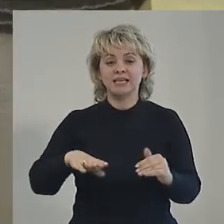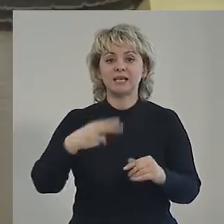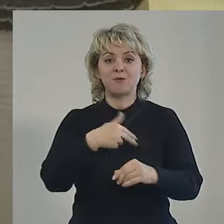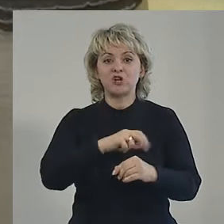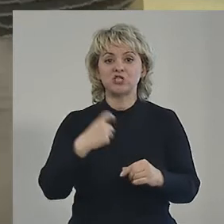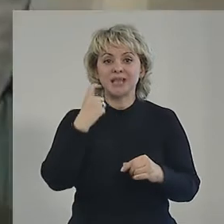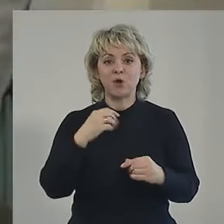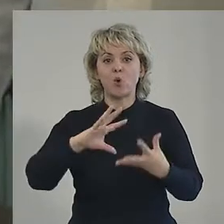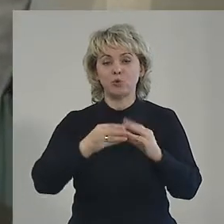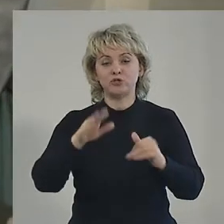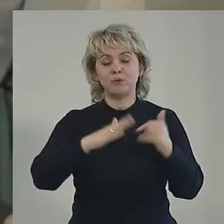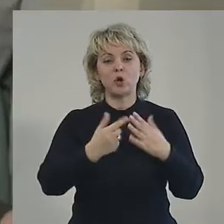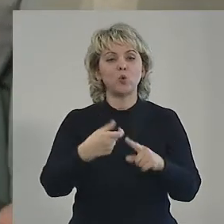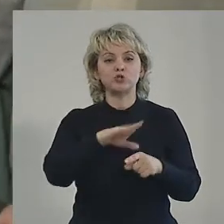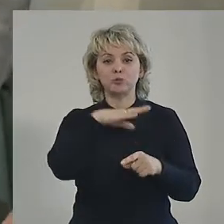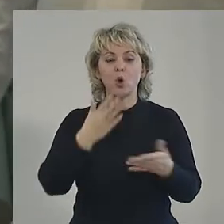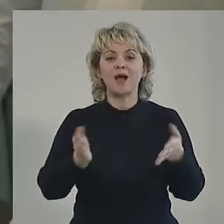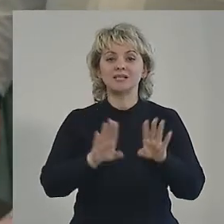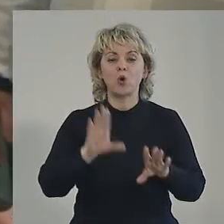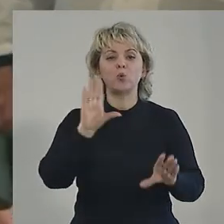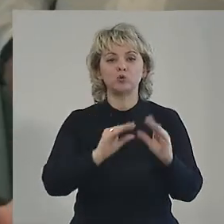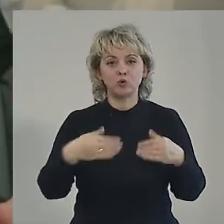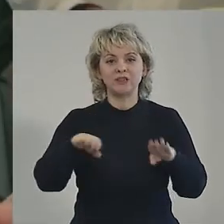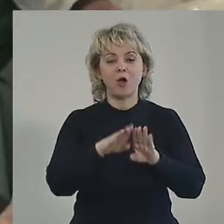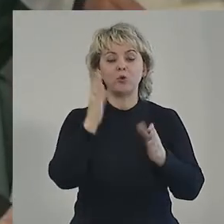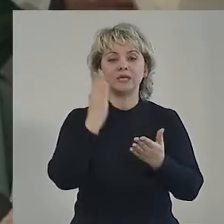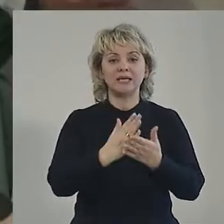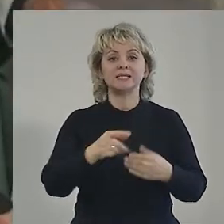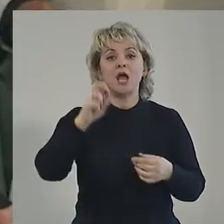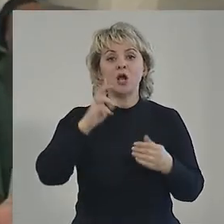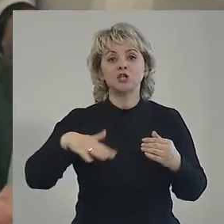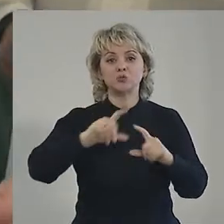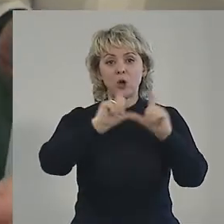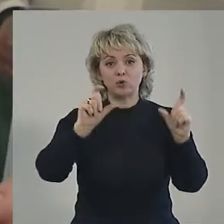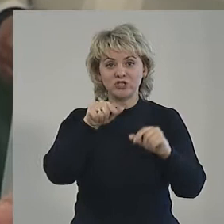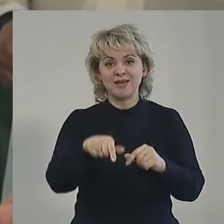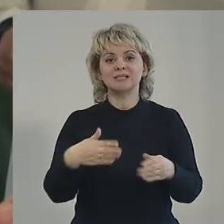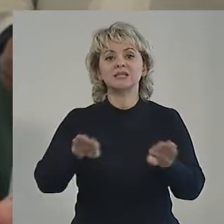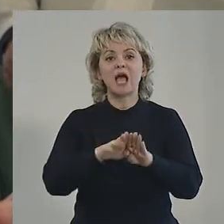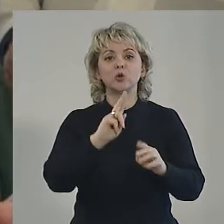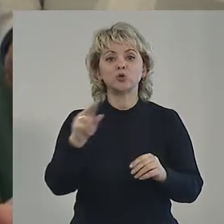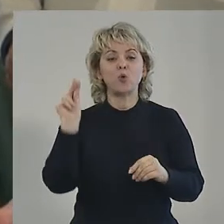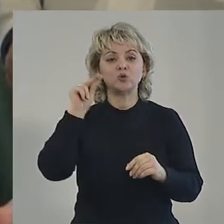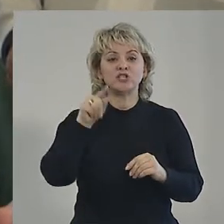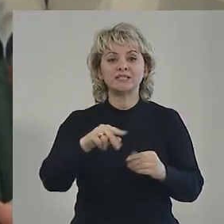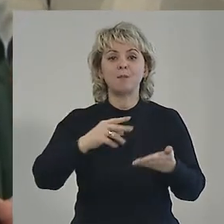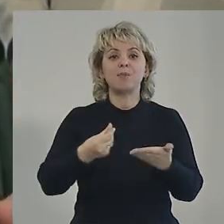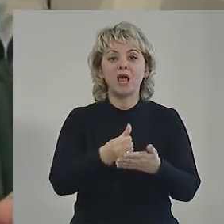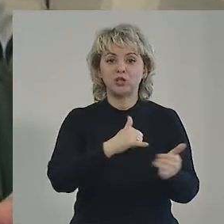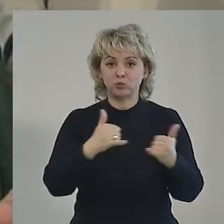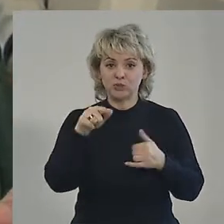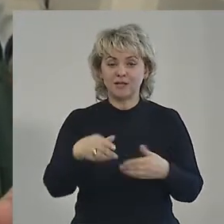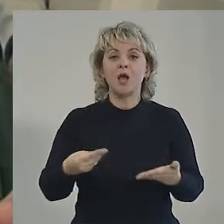стоматологами общей практики. Очень много остаются. Учет такой есть в государственных учреждениях. Даже те, кто учился по платным